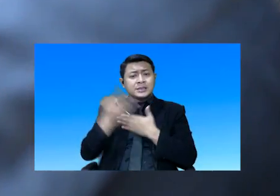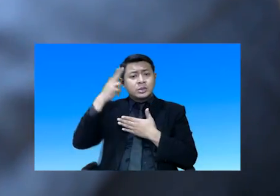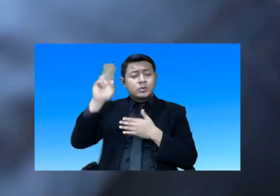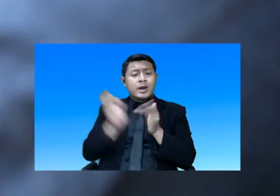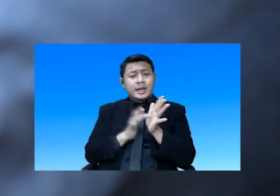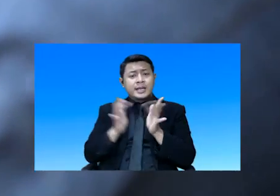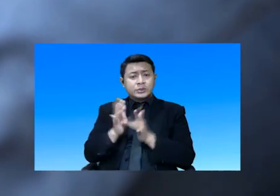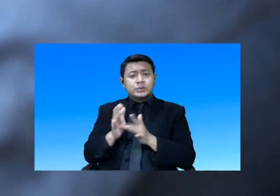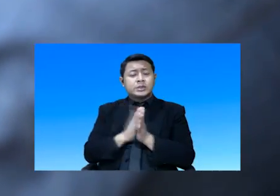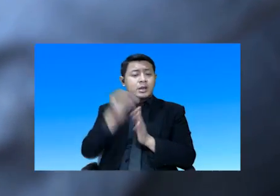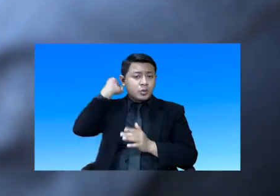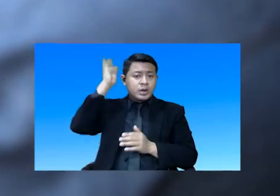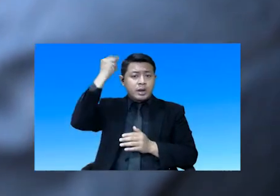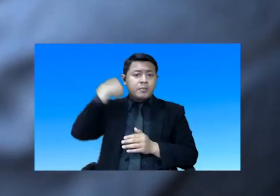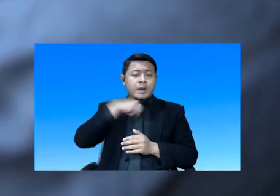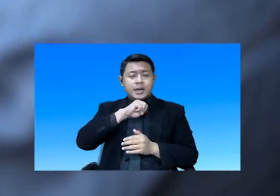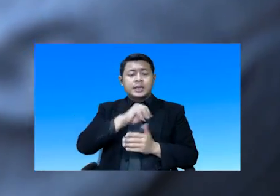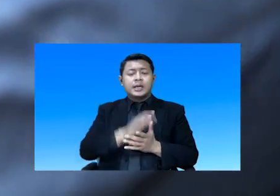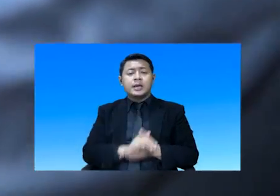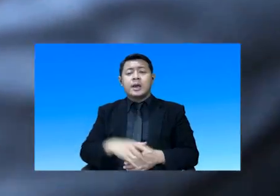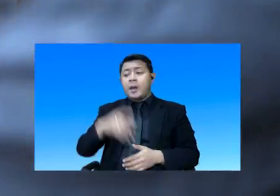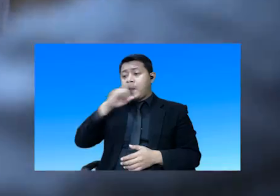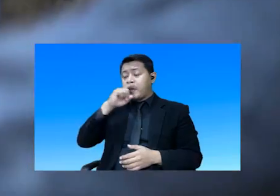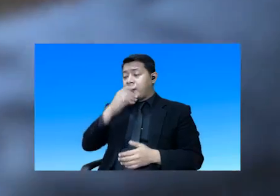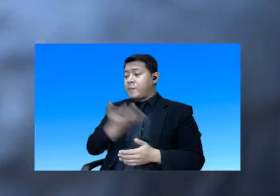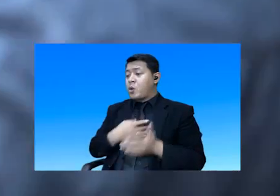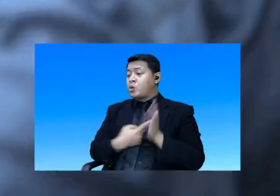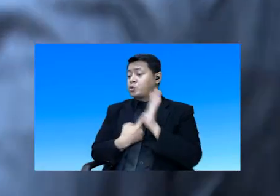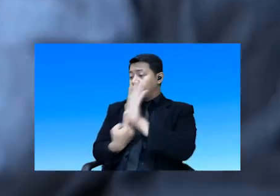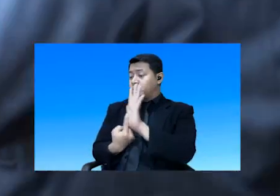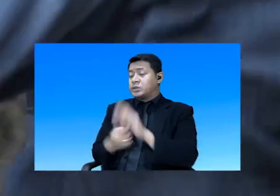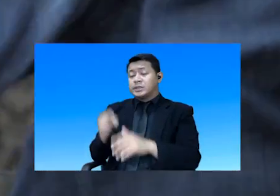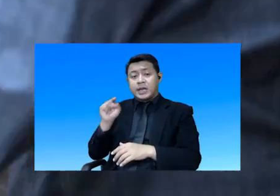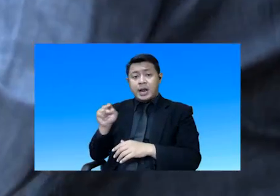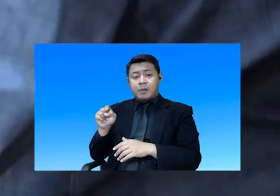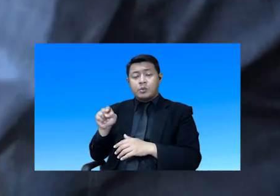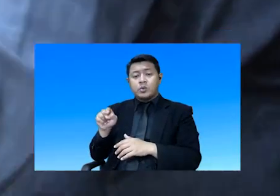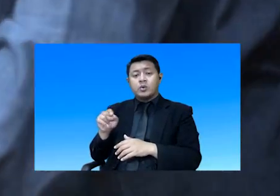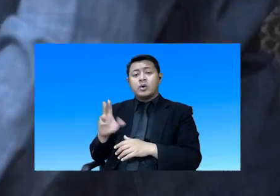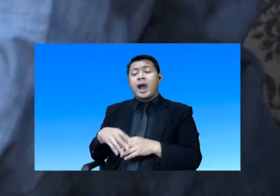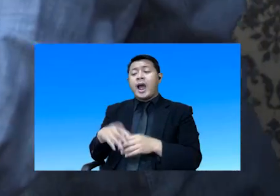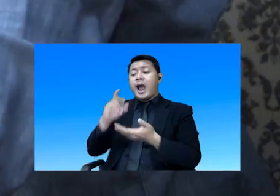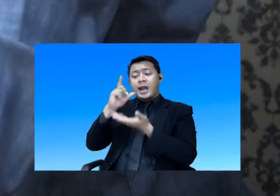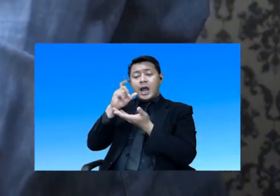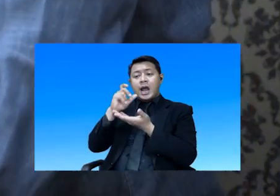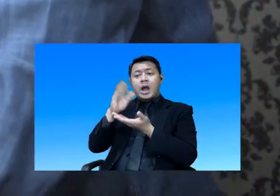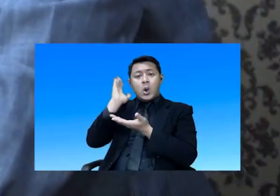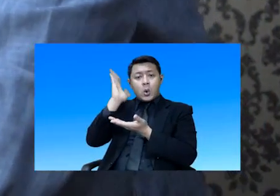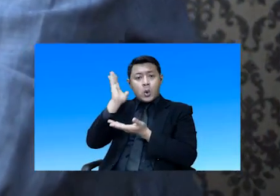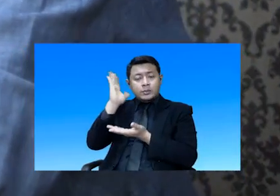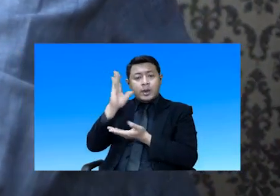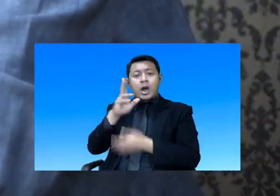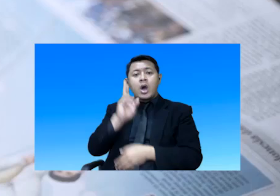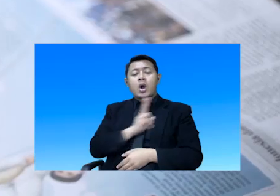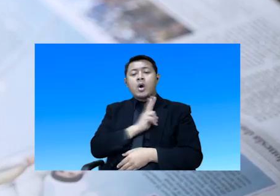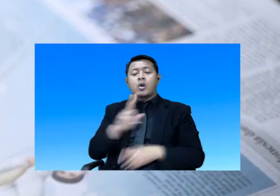Maria. Ini, papa mau tunjukin kamu ada khotbah dari Romo